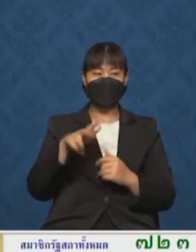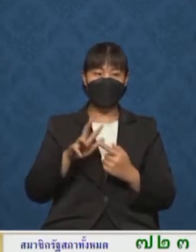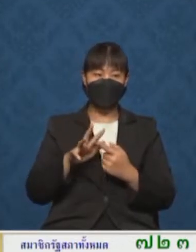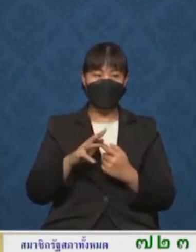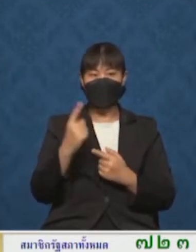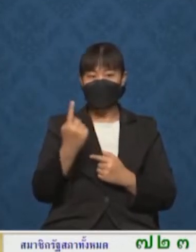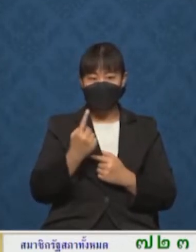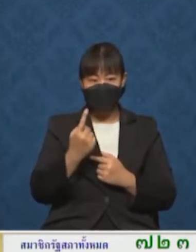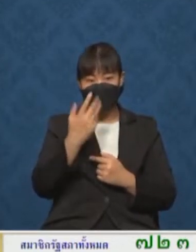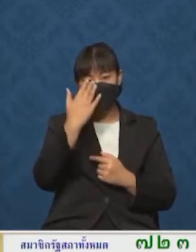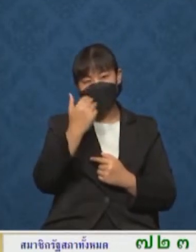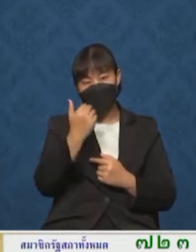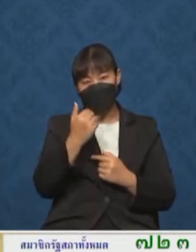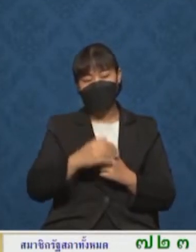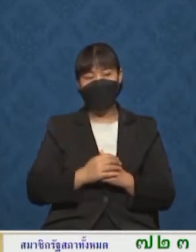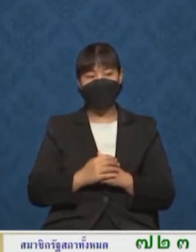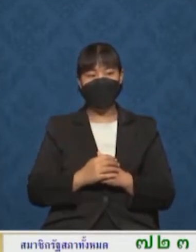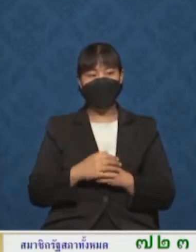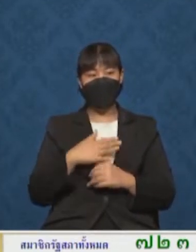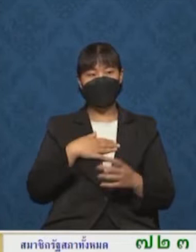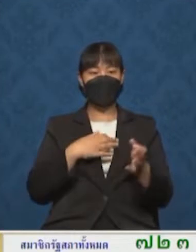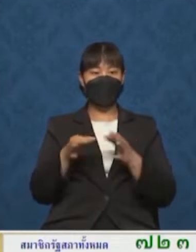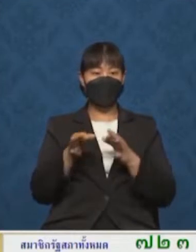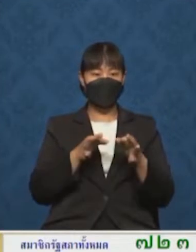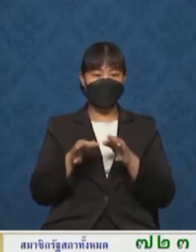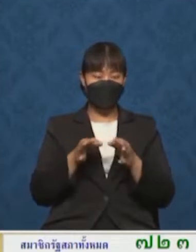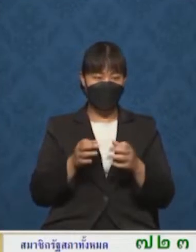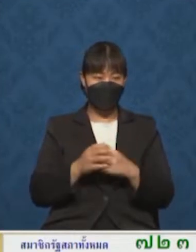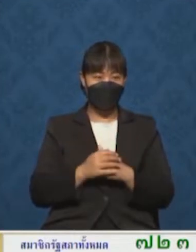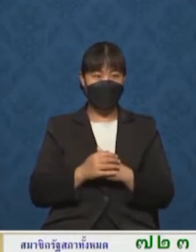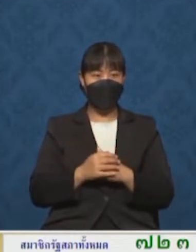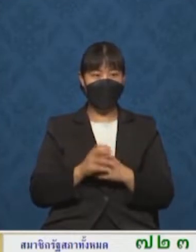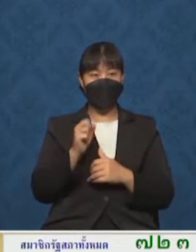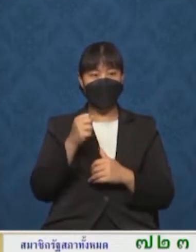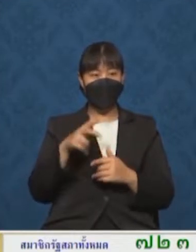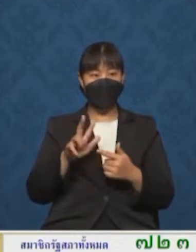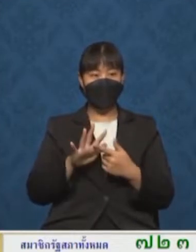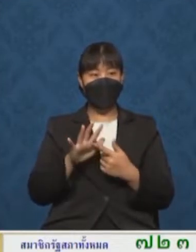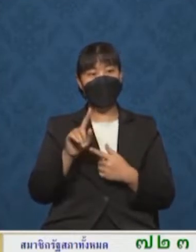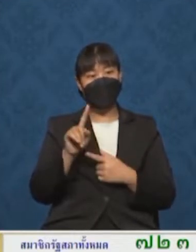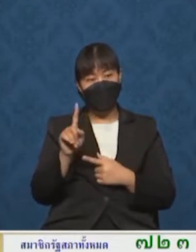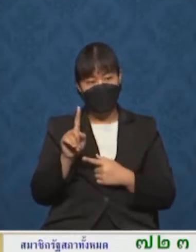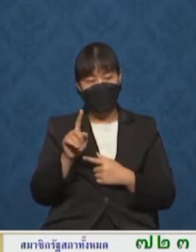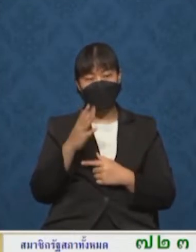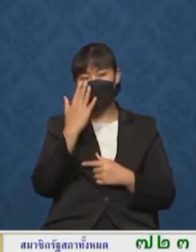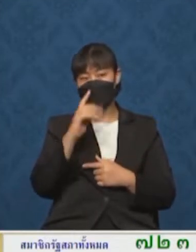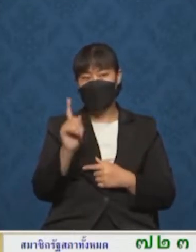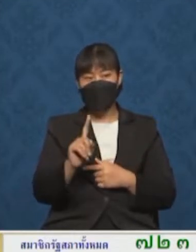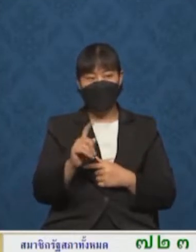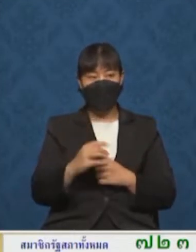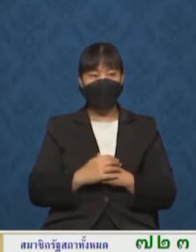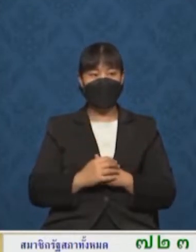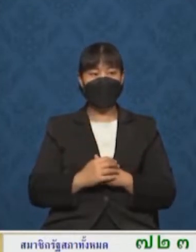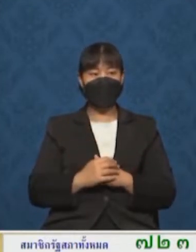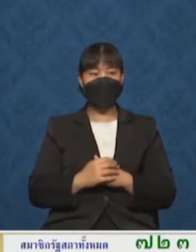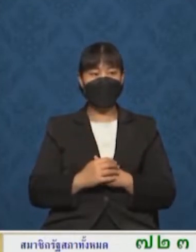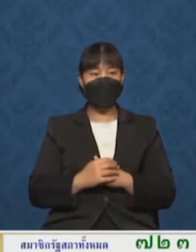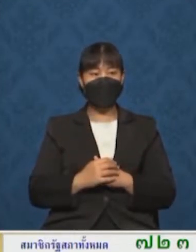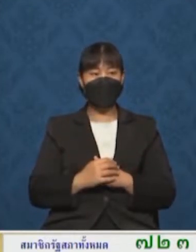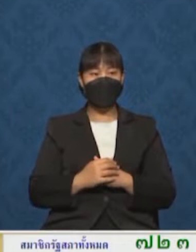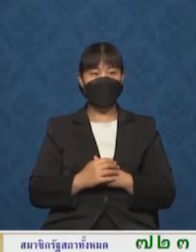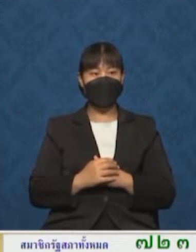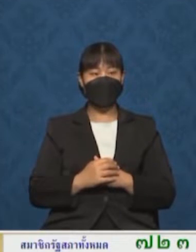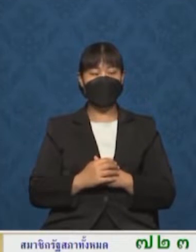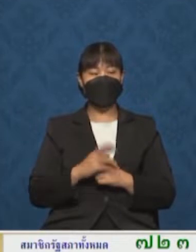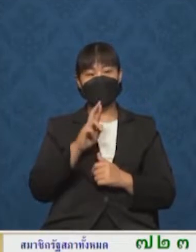ผมเรยนอยนี้เข้าเข้าซ่นๆนะครับก็คือว่าในส่วนสภาเดียวที่ฉันเปตองมีกเพราะว่าในระบ